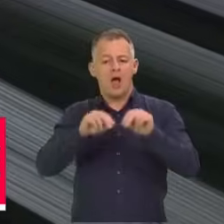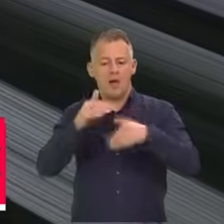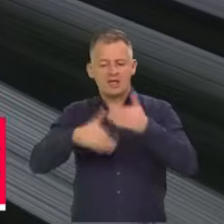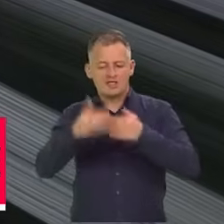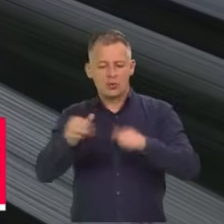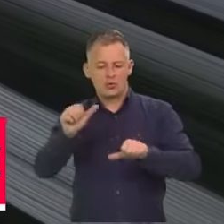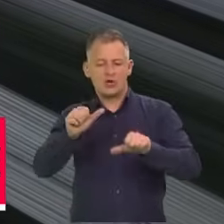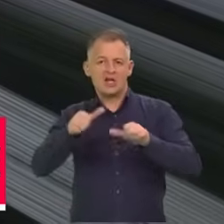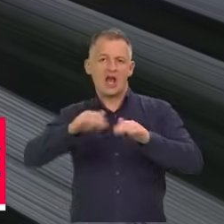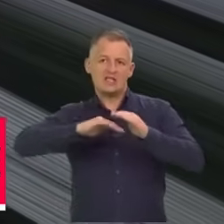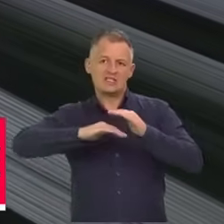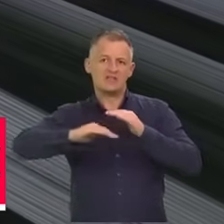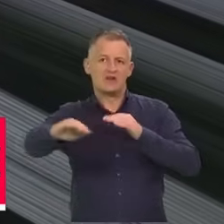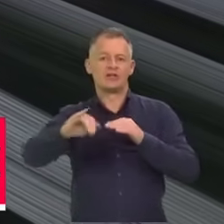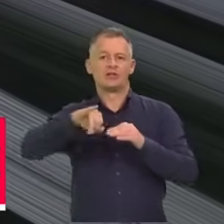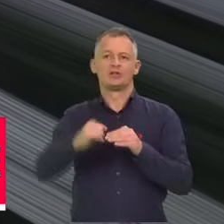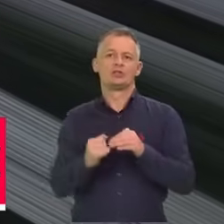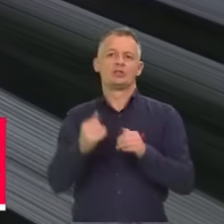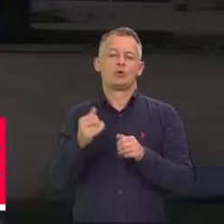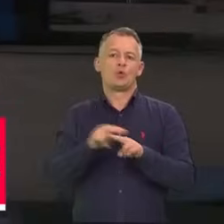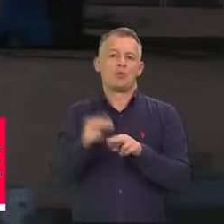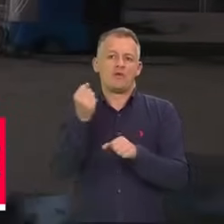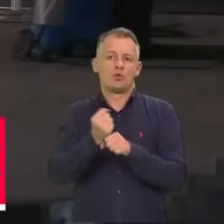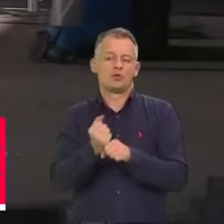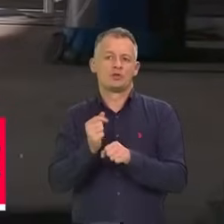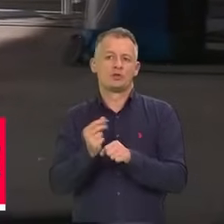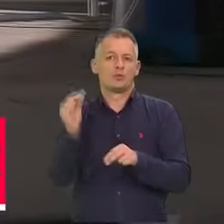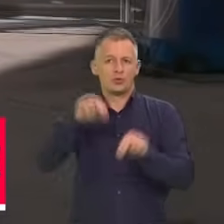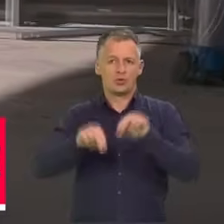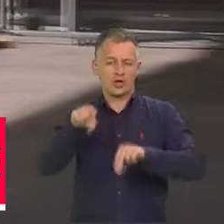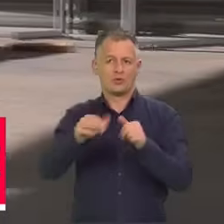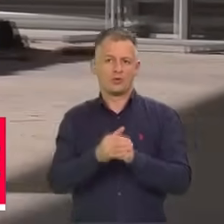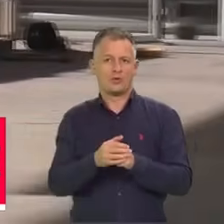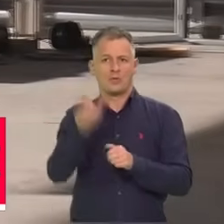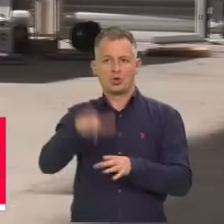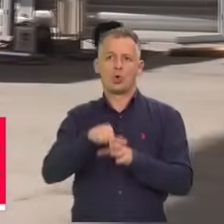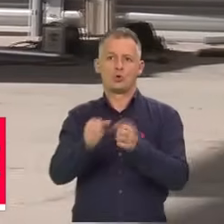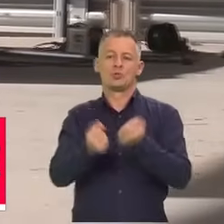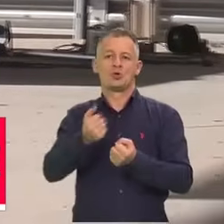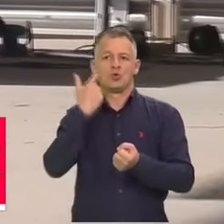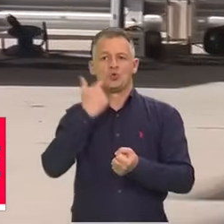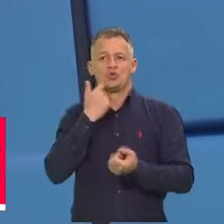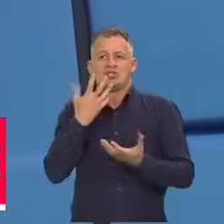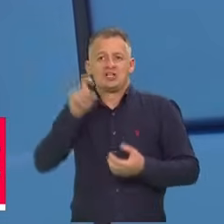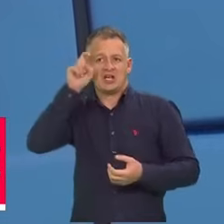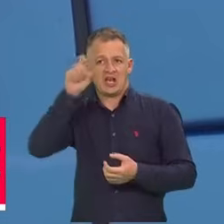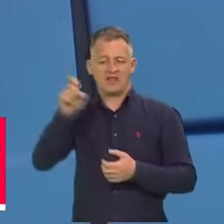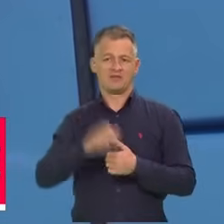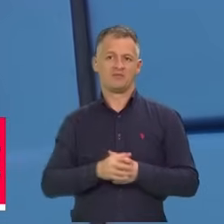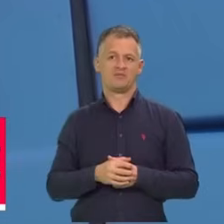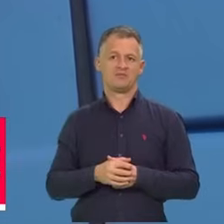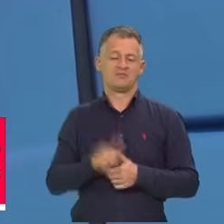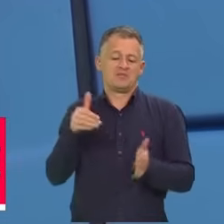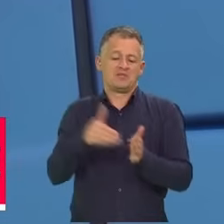metodologia folosită pentru a șternerea acestui asfalt pe pod. Șoferii nici nu mai știu ce să creadă despre podul pe care unii trec zilnic. Să-și facă